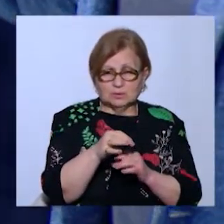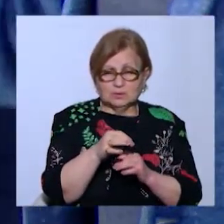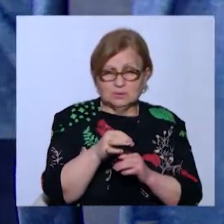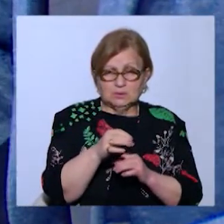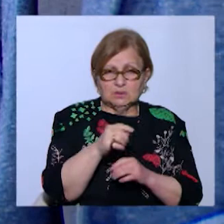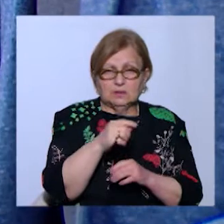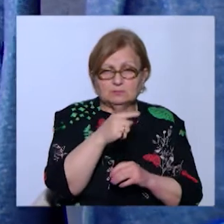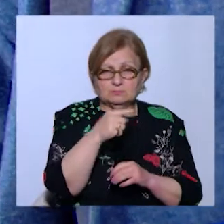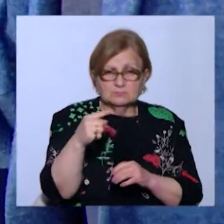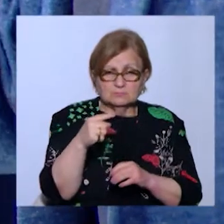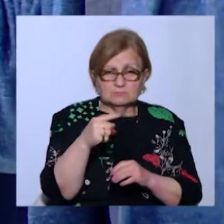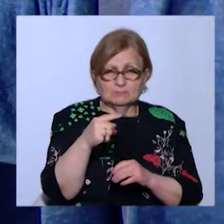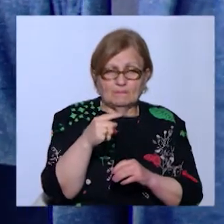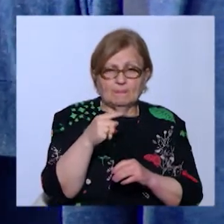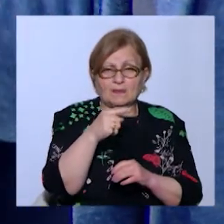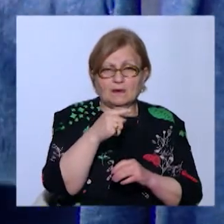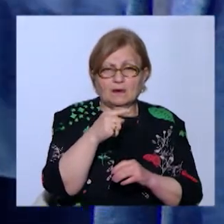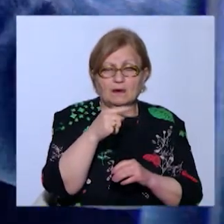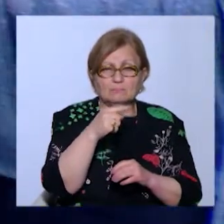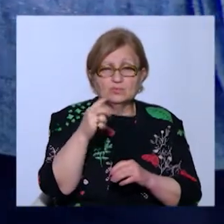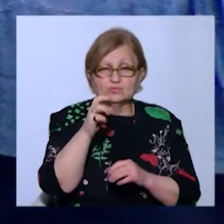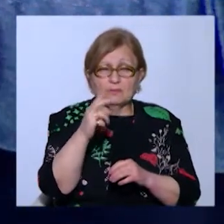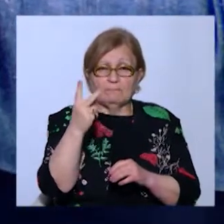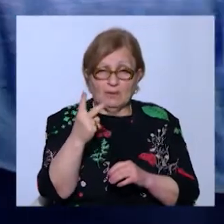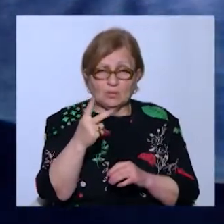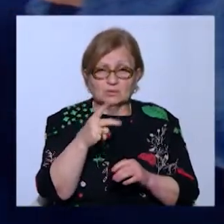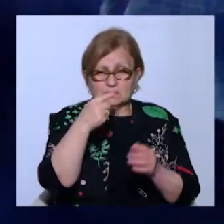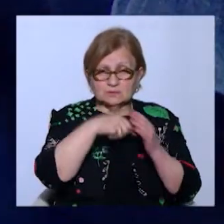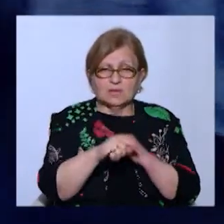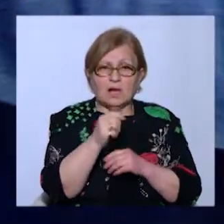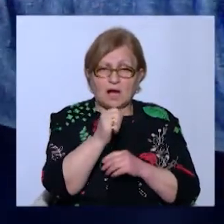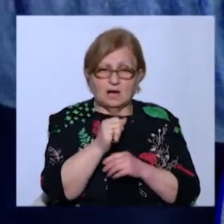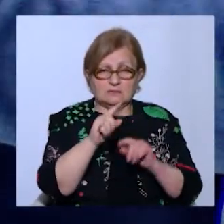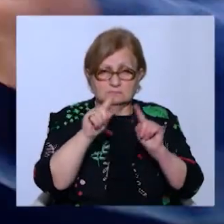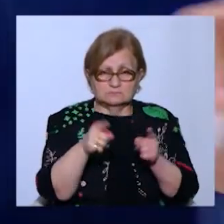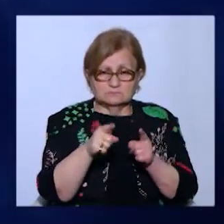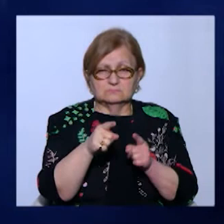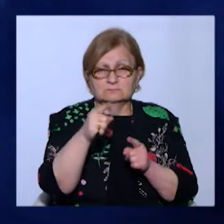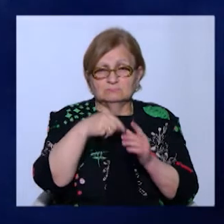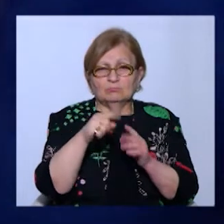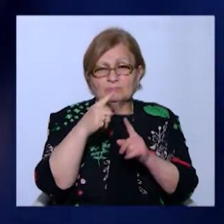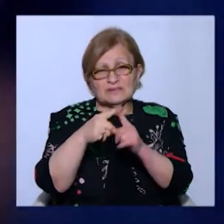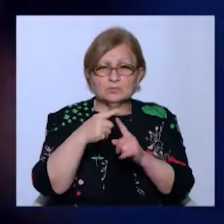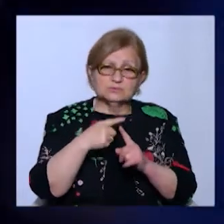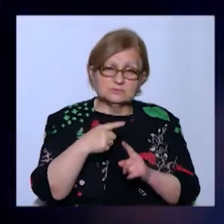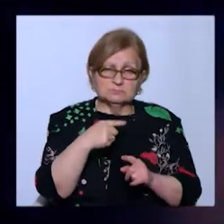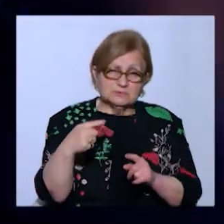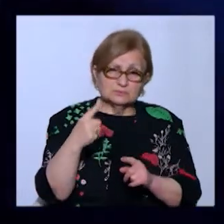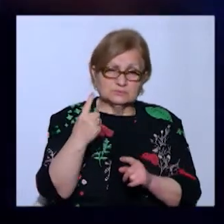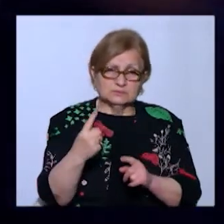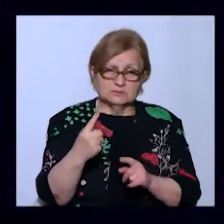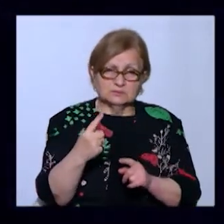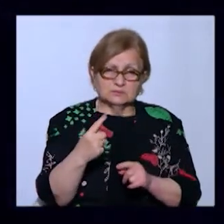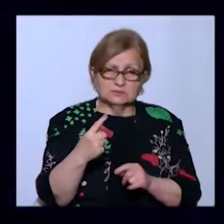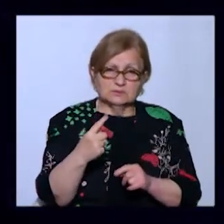b მეორედი ამ შემთხვევაში 2ჯერ a პლუს 1 პლუს მინუს 1 და შეფარდებული